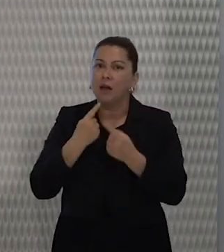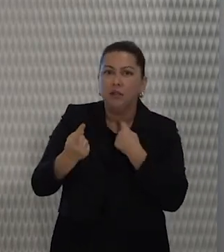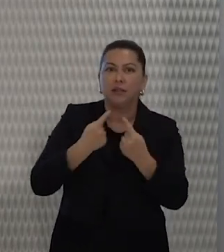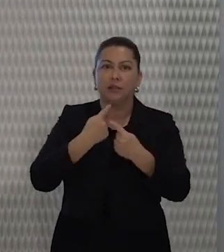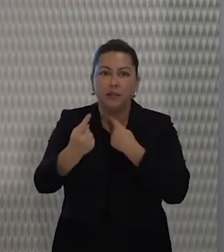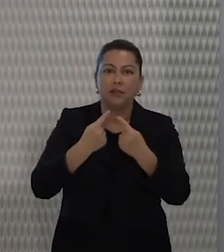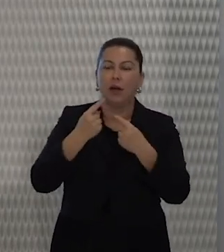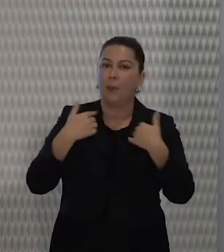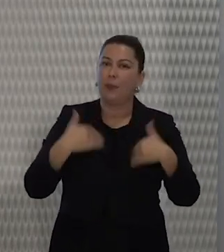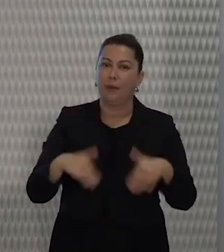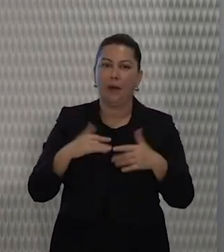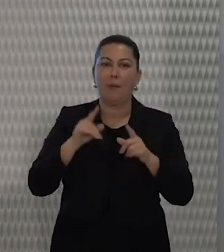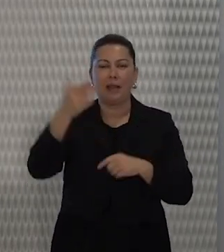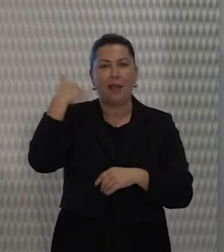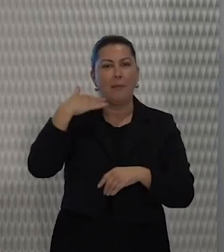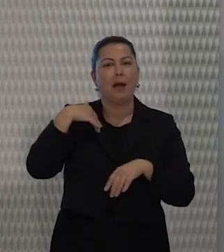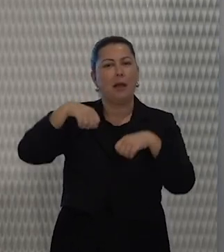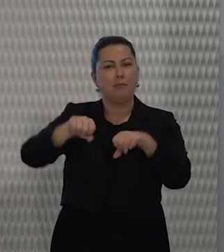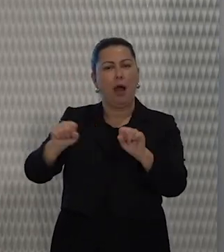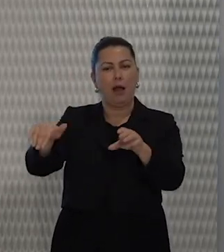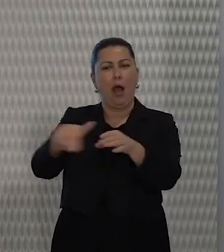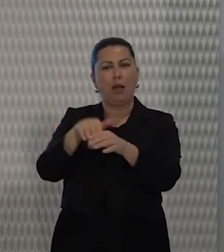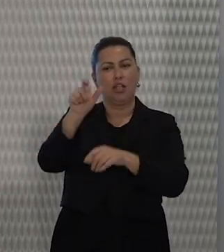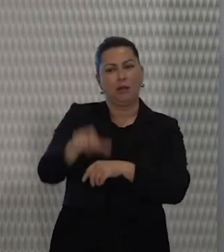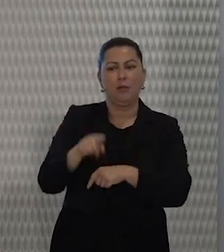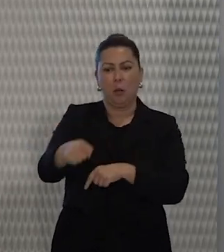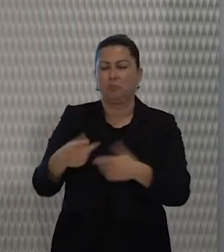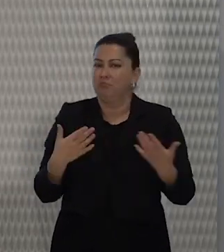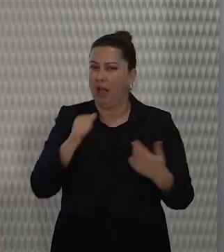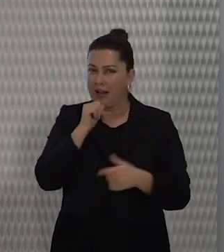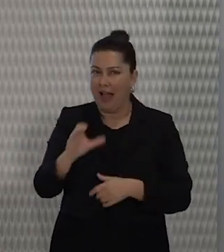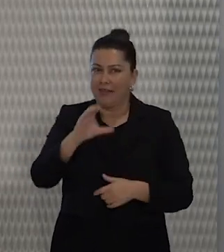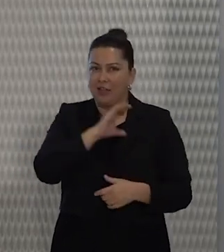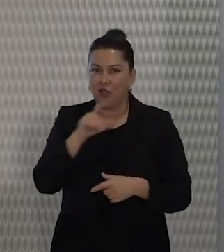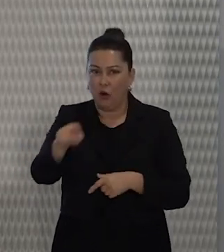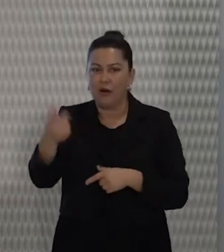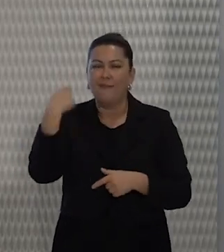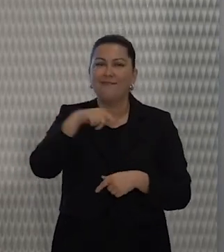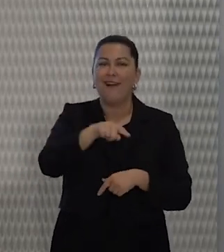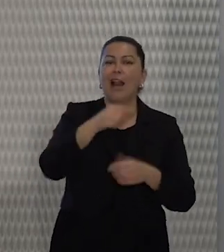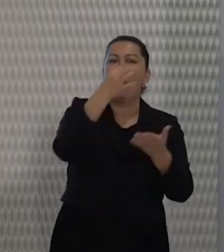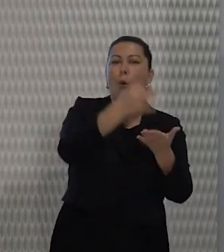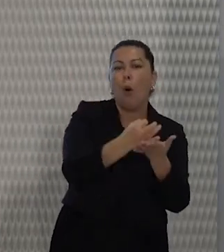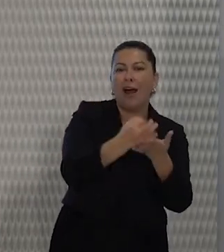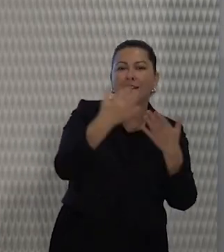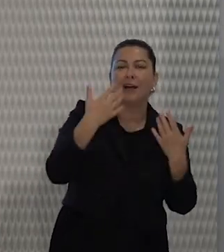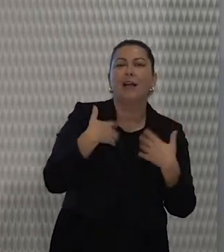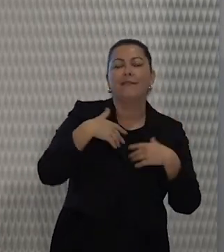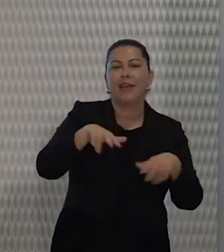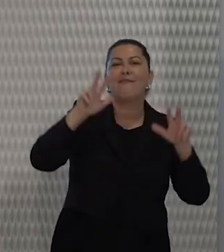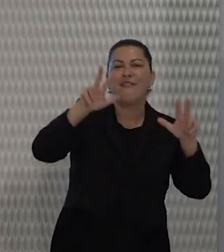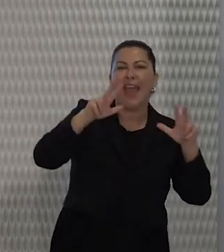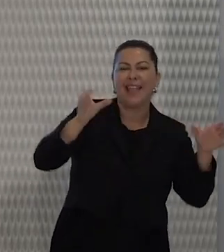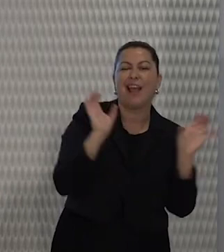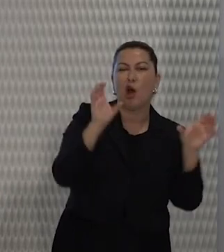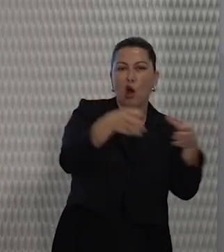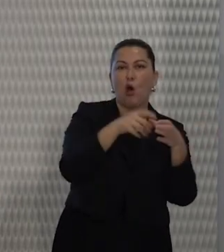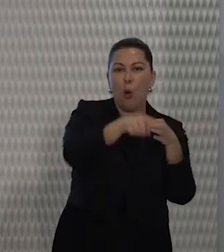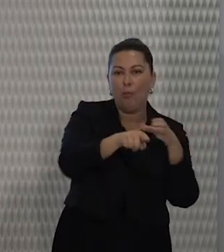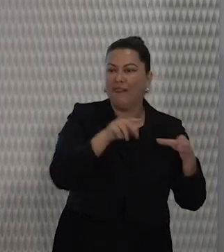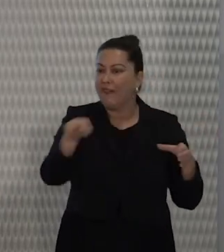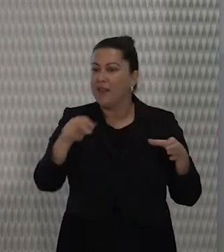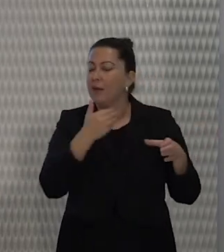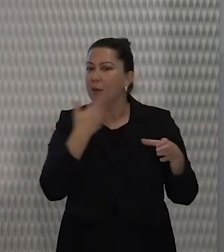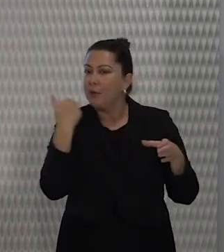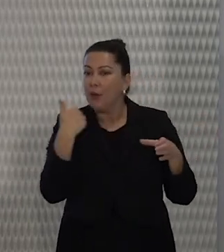Aber ich glaube auch, der Bankangestellte damals hat gar keine andere Chance gehabt, weil der Pit Bayroff Fanclub im Ort hätte ihn wahrscheinlich irgendwo im Bodensee ertränkt,